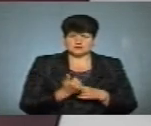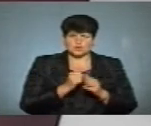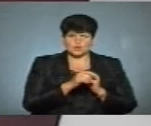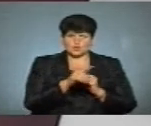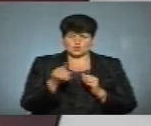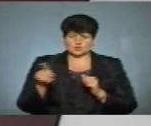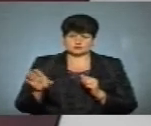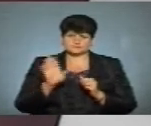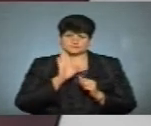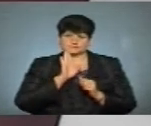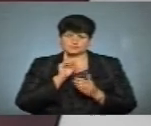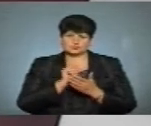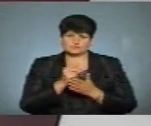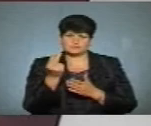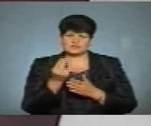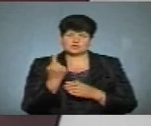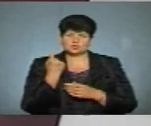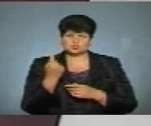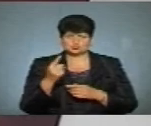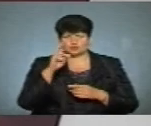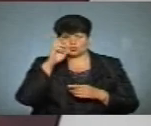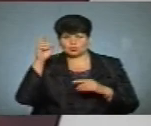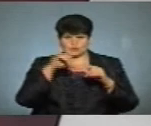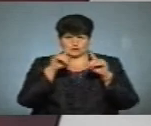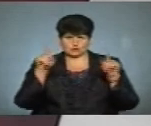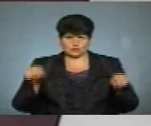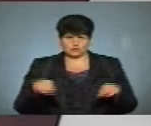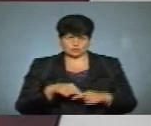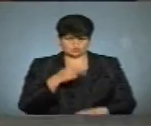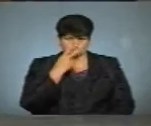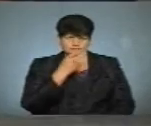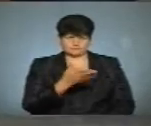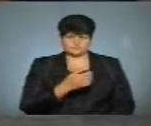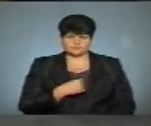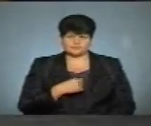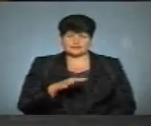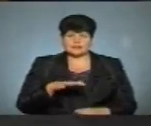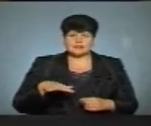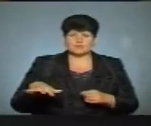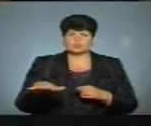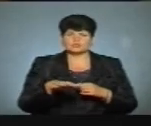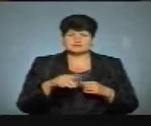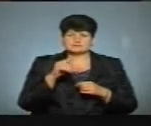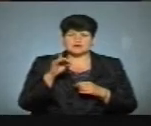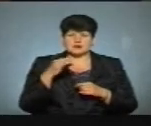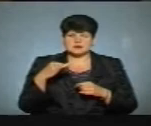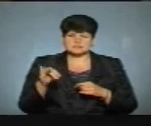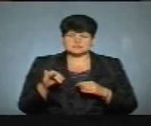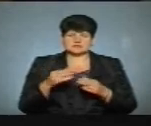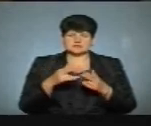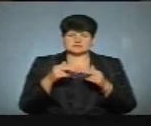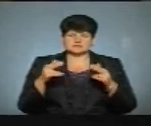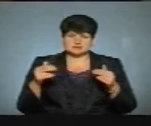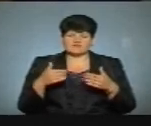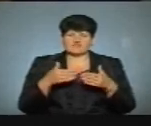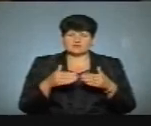кожна з художниць має написати одну ікону. Як це відбувається, дивіться. На подвір'ї Збаражського замку випускниці